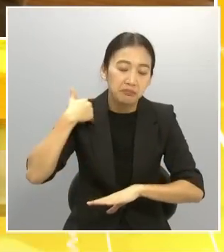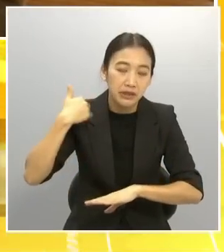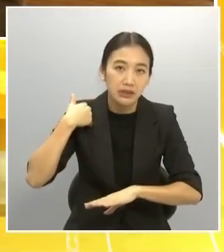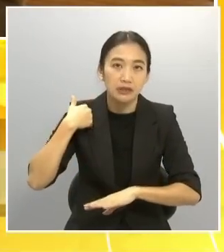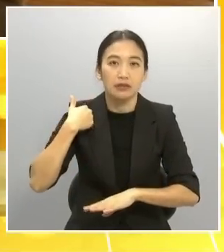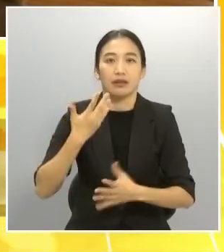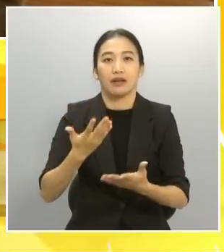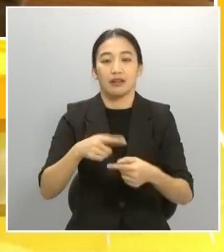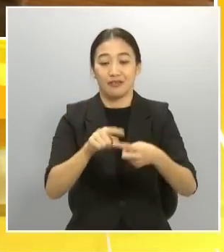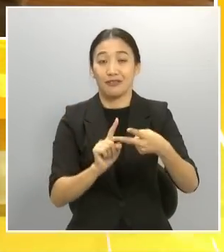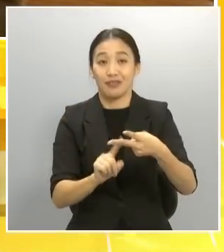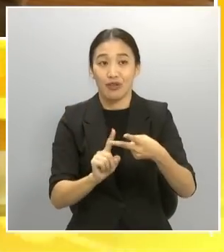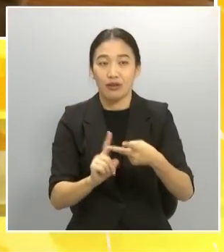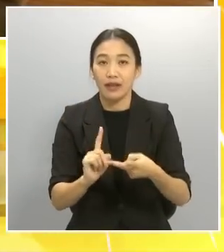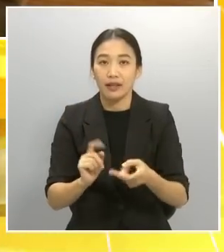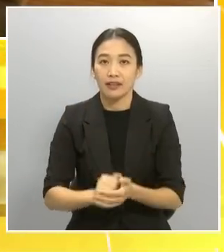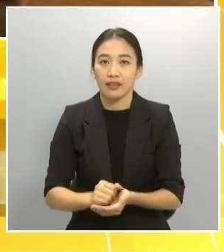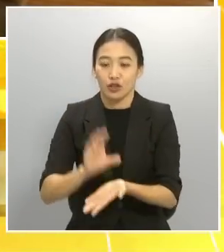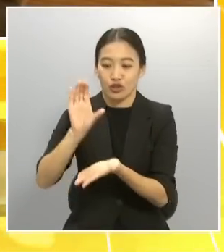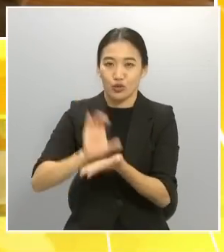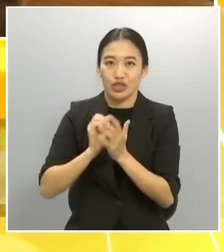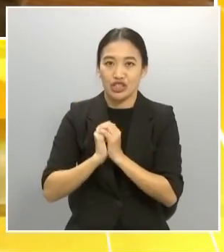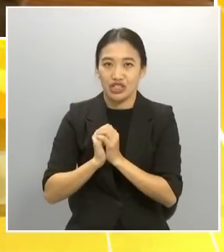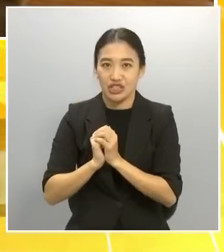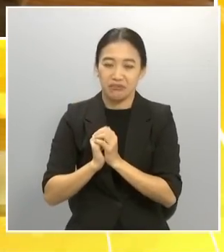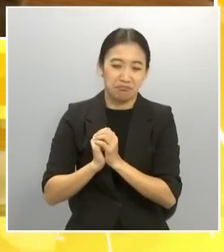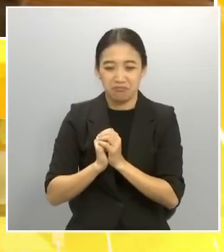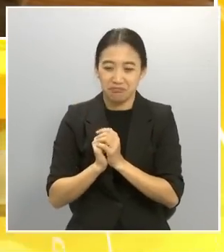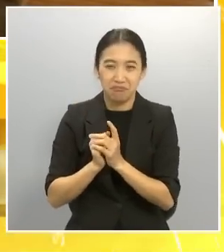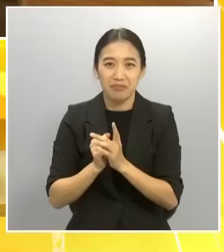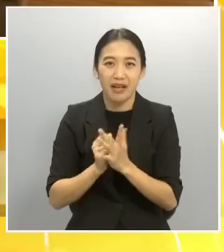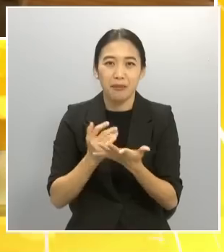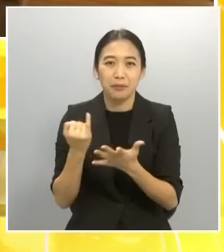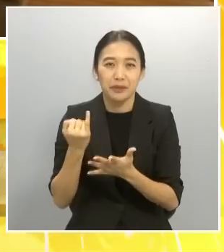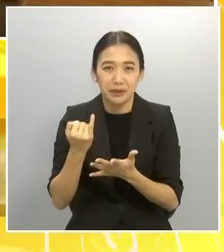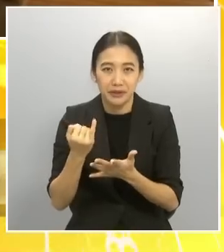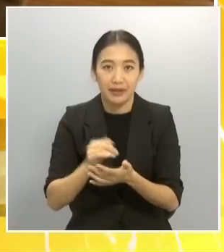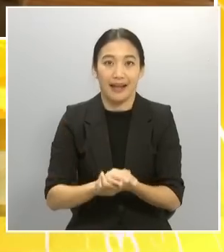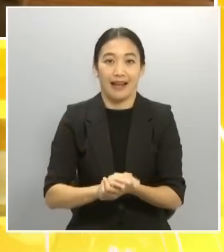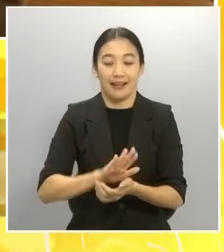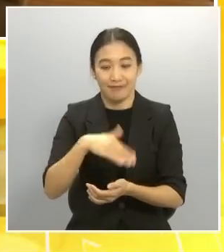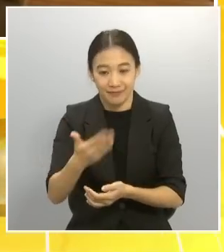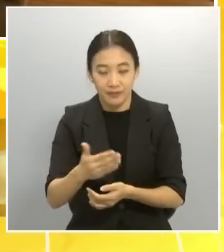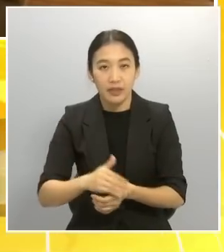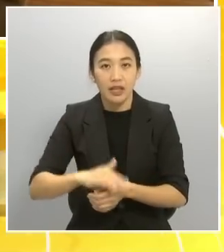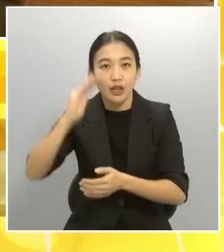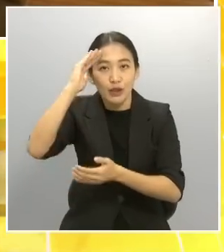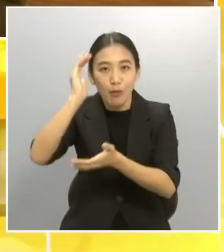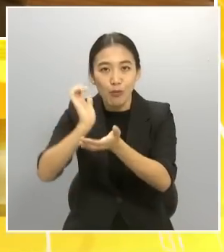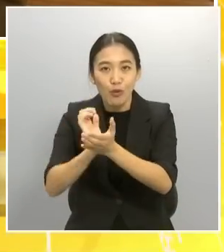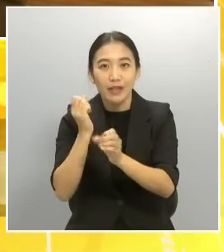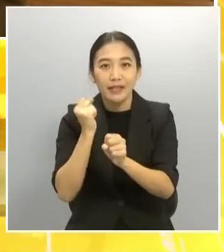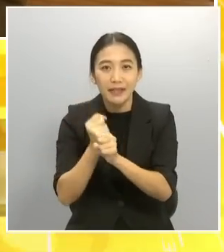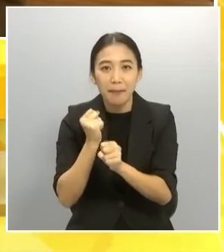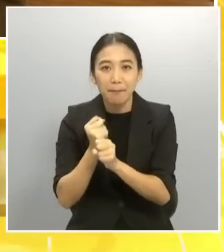มฮะและถึงขนาดนี้เกิดประเด็นเรื่องกรณีอะไรล่ะตำรวจที่ไปรับจ็อบกรณีนักท่